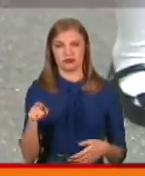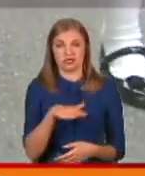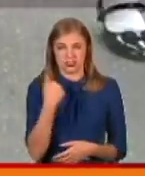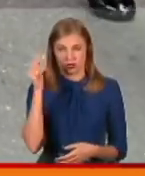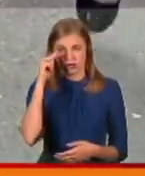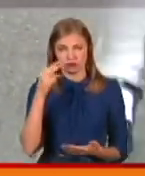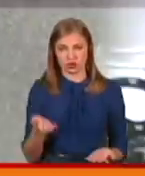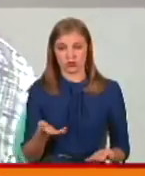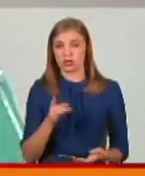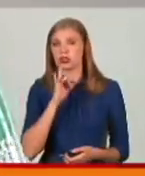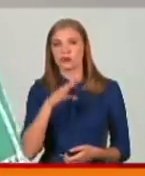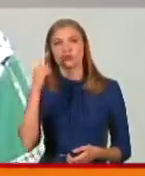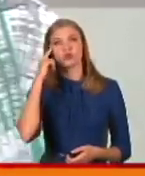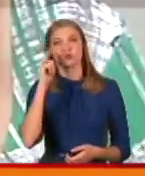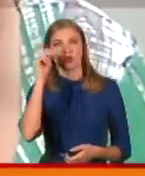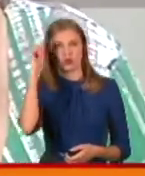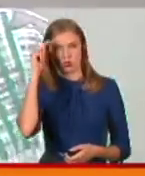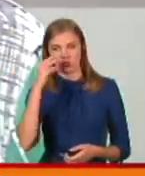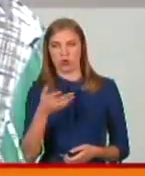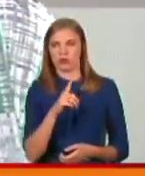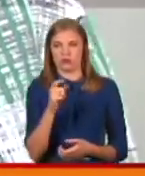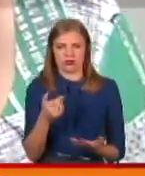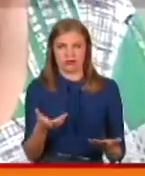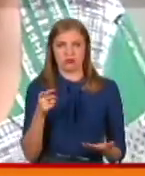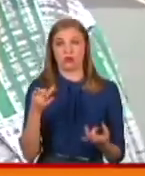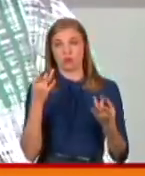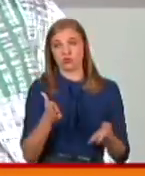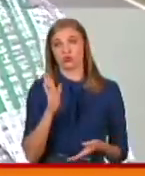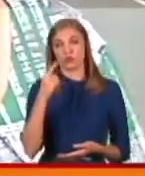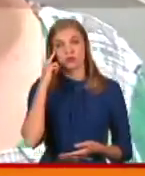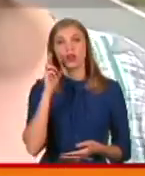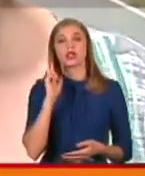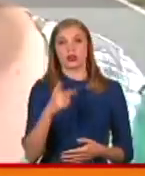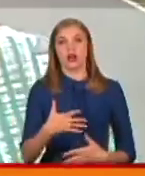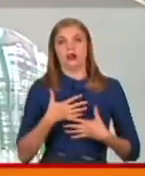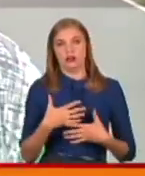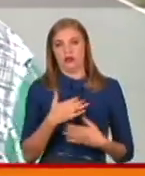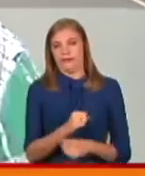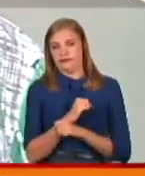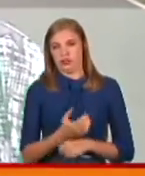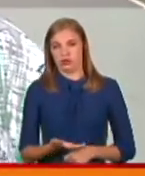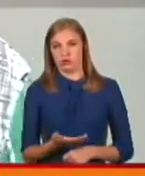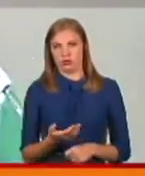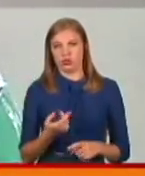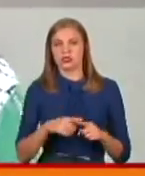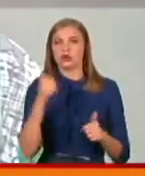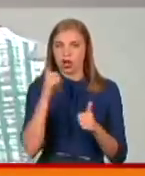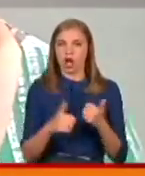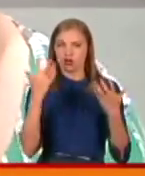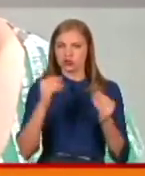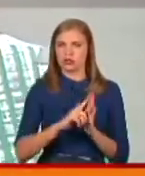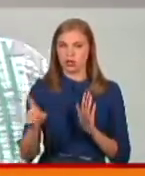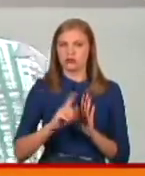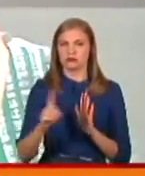захотять вчитись. Вони не будуть думати за уроки, за все. Вони будуть думати, щоб як віддихнути дітям. То це ж кожен день будуть